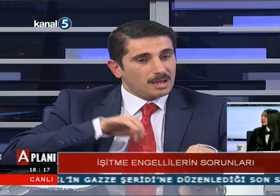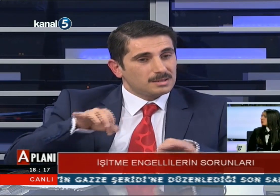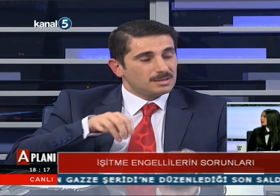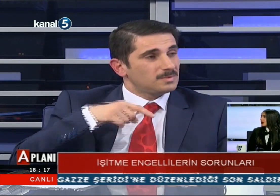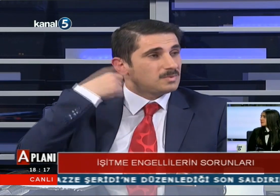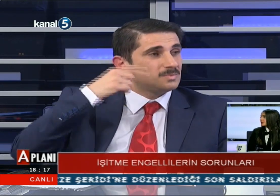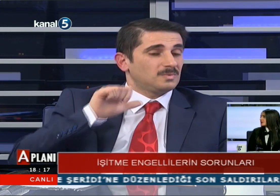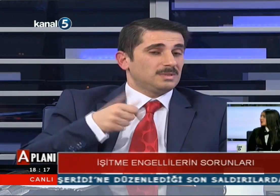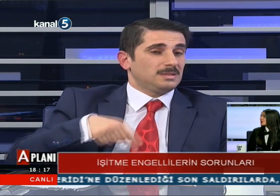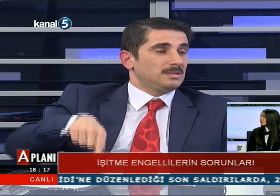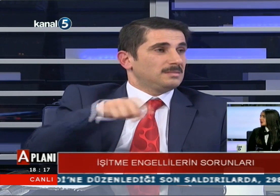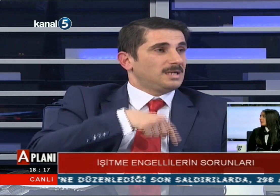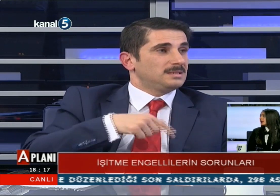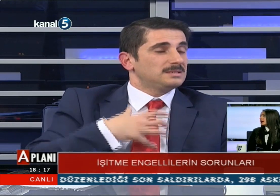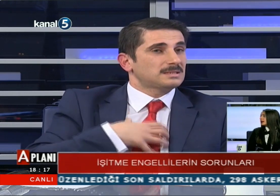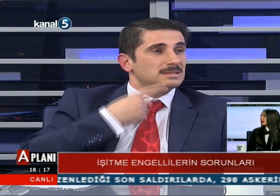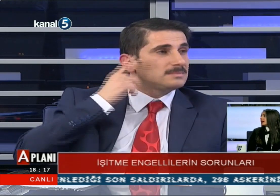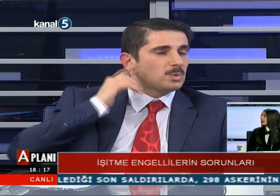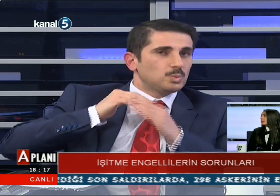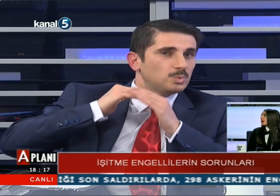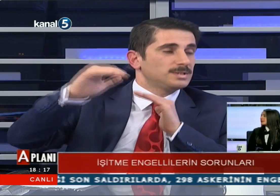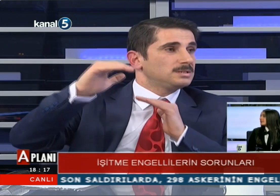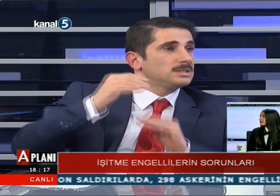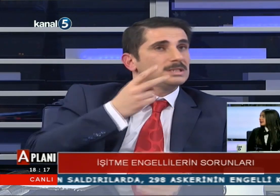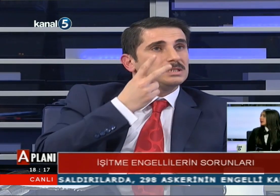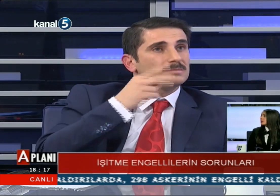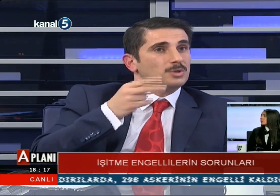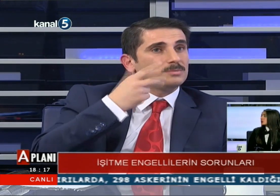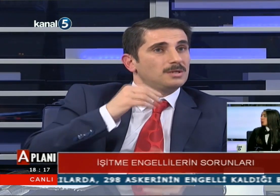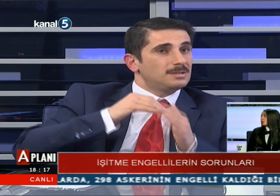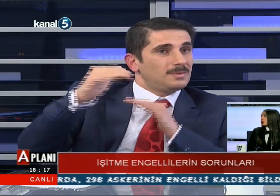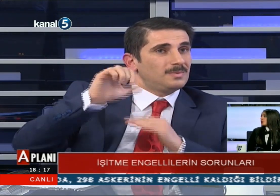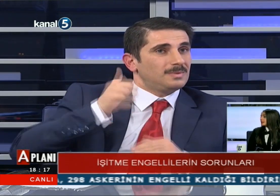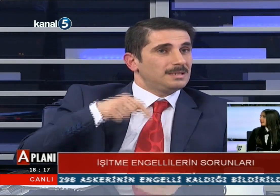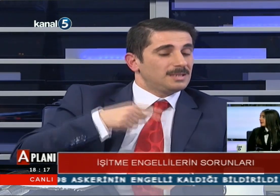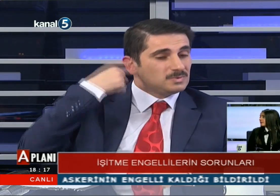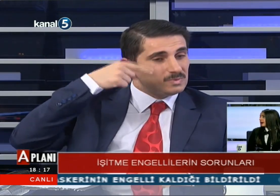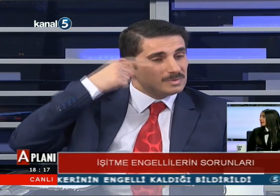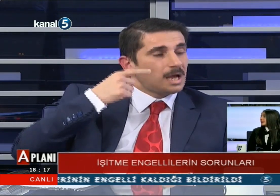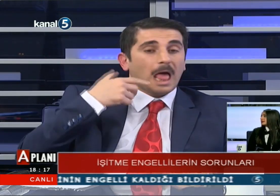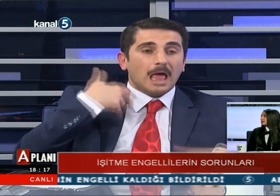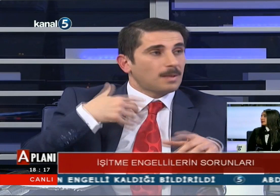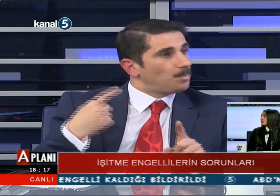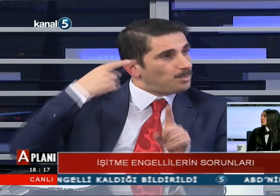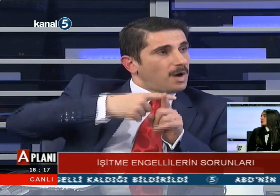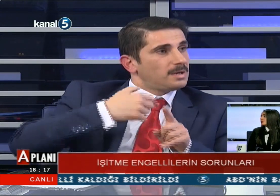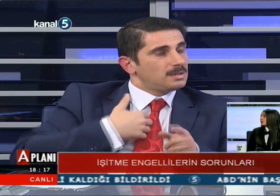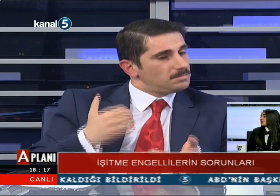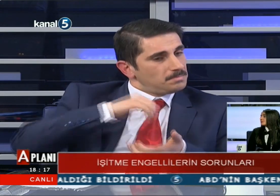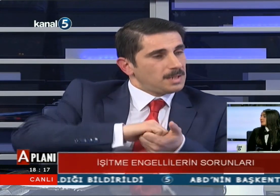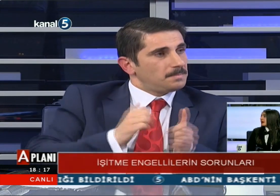gerekli yolları açmak için çalışacağım. Partimiz buna çok öncelik verdi, çok